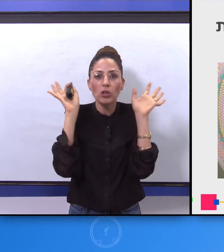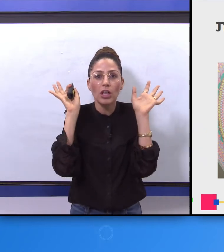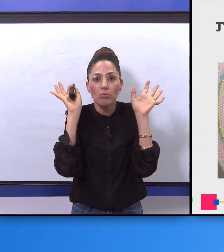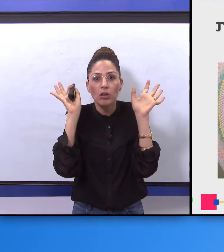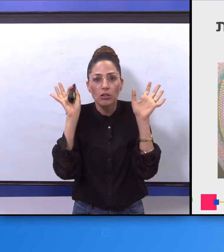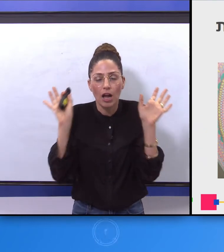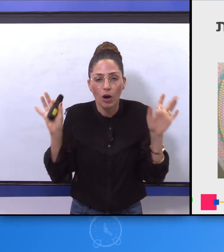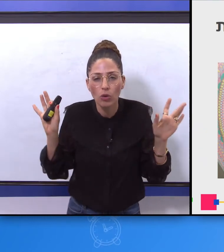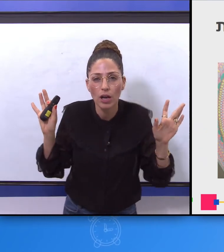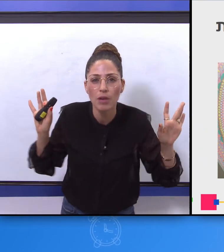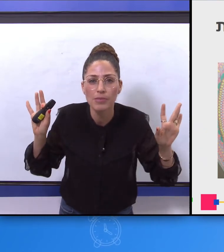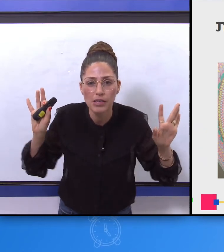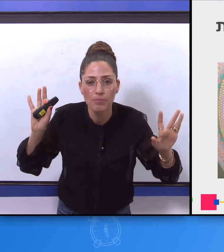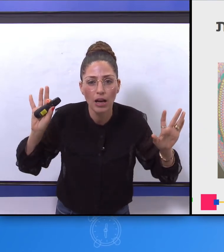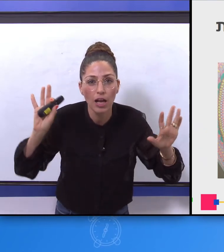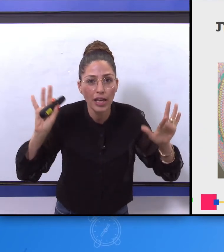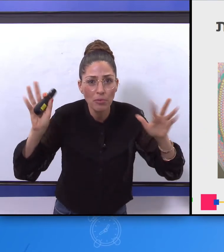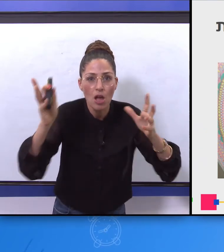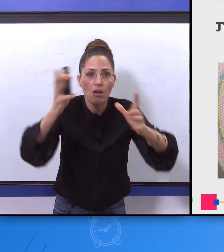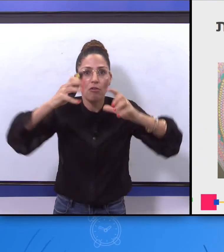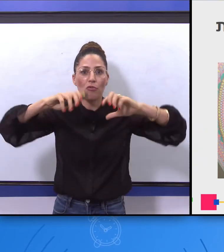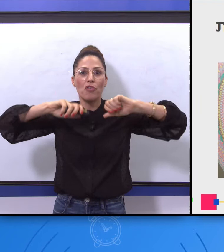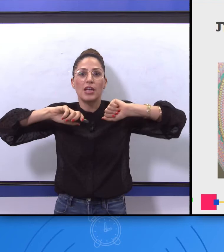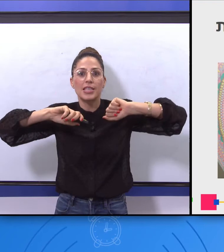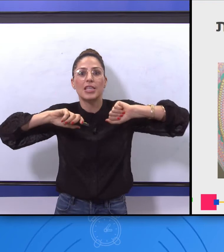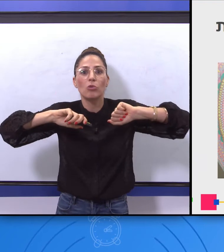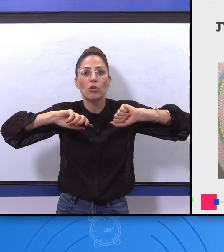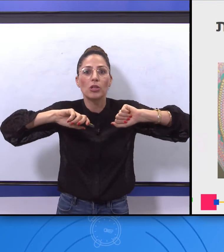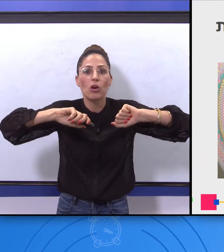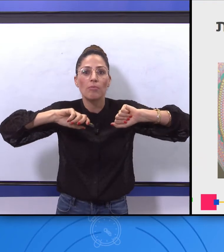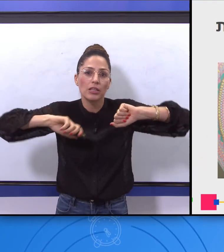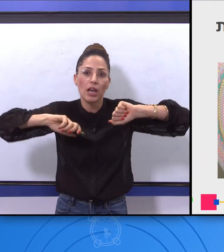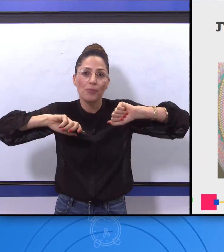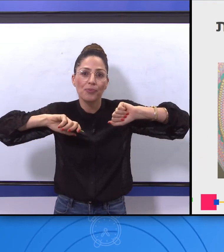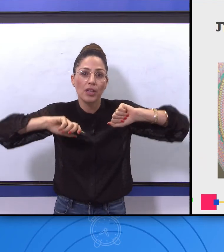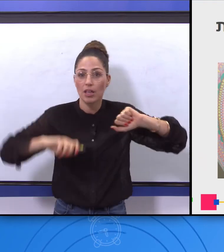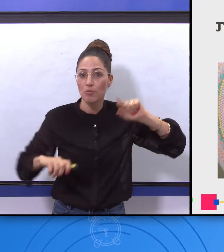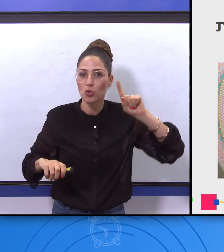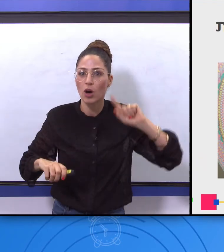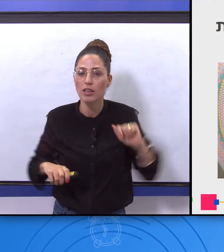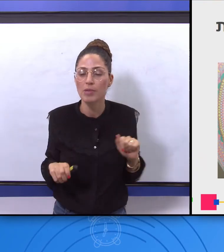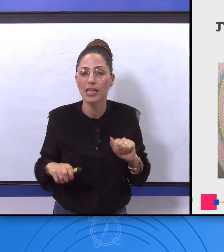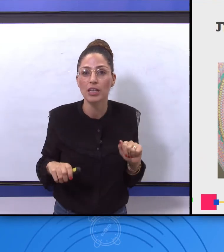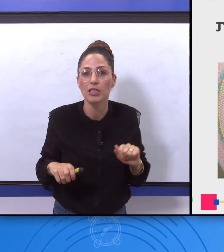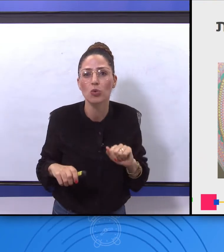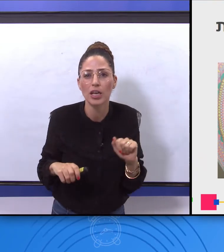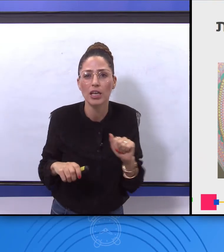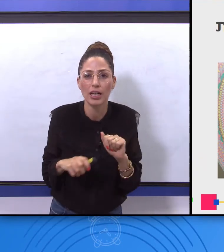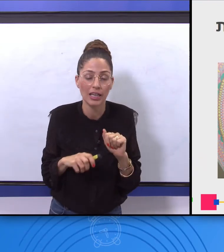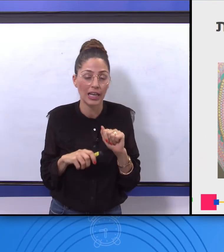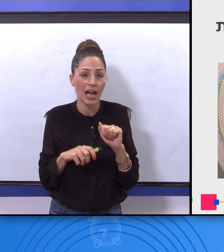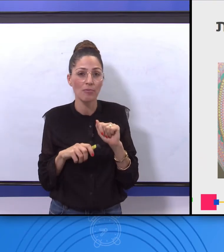דברים דמיוניים. תארו לכם להמציא איזה בעל חיים ולשים אותו בתוך המנדלה. אם מישהו ראה את המצגת על